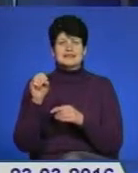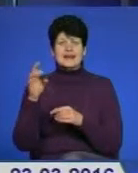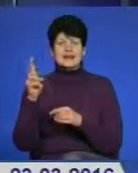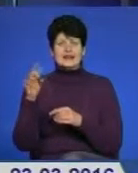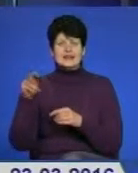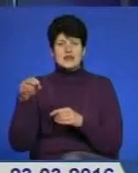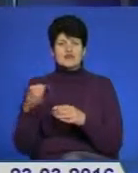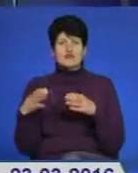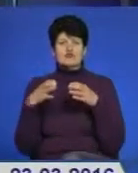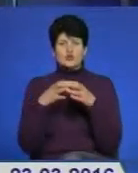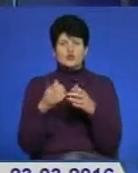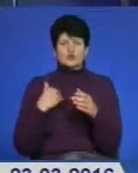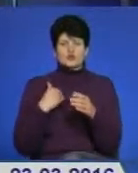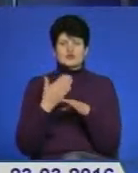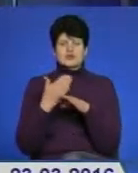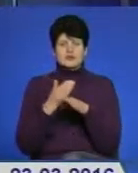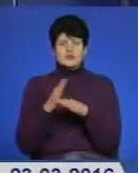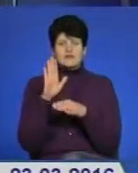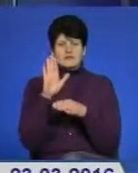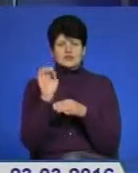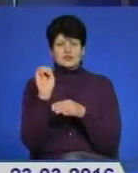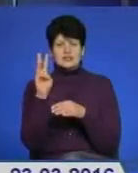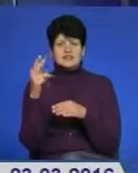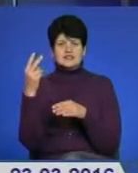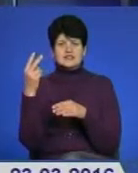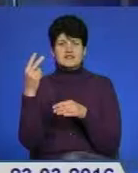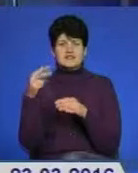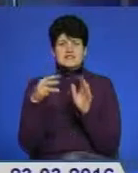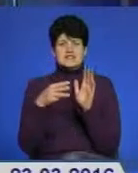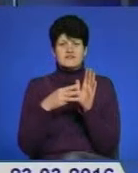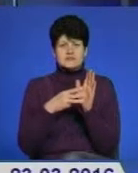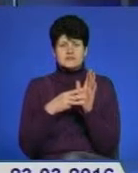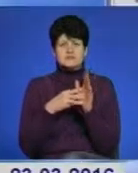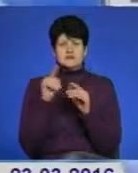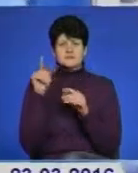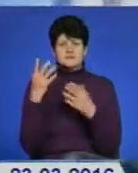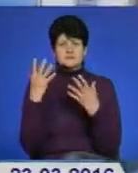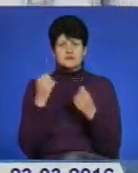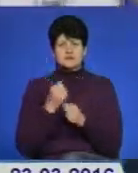взводу військової частини В-1428 на Зборівщині День жалоби.